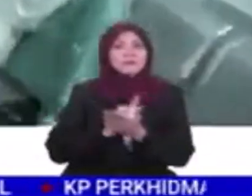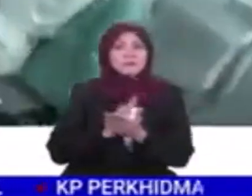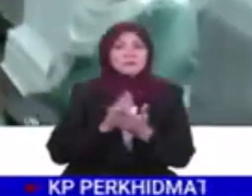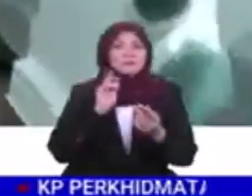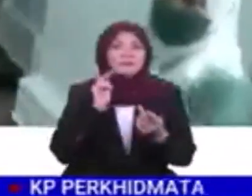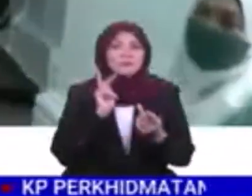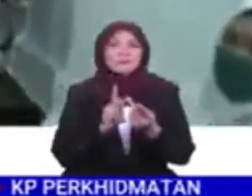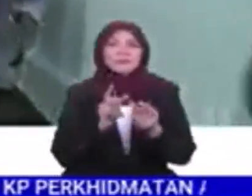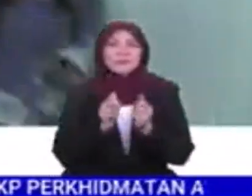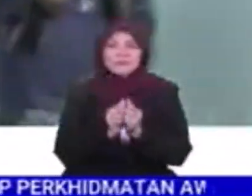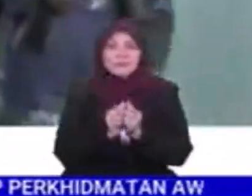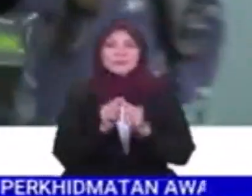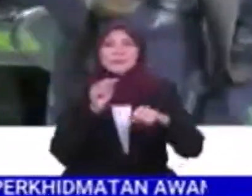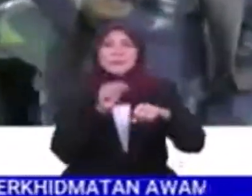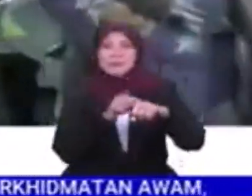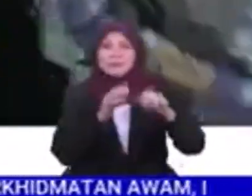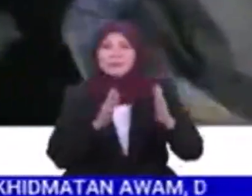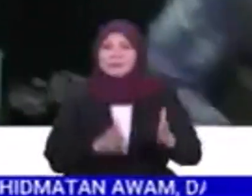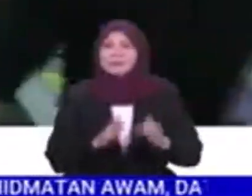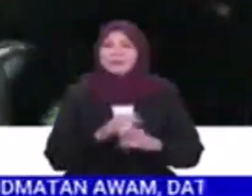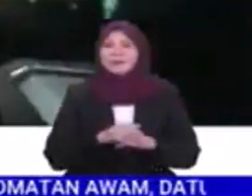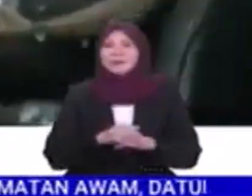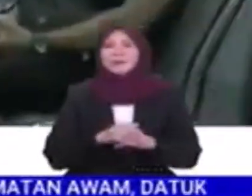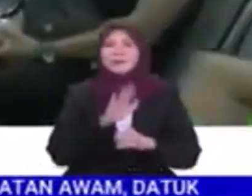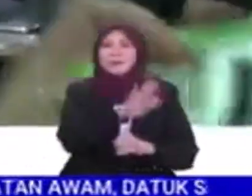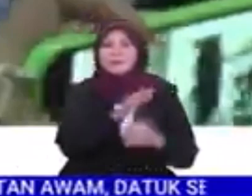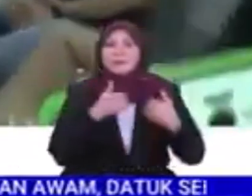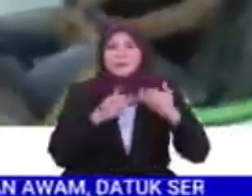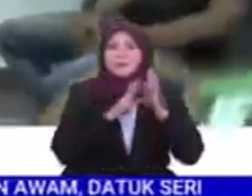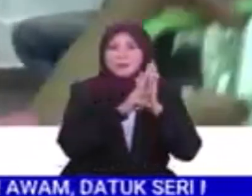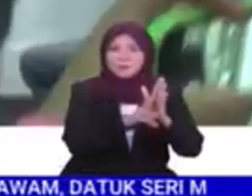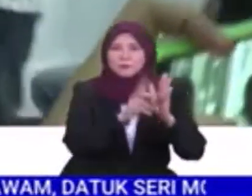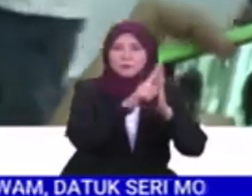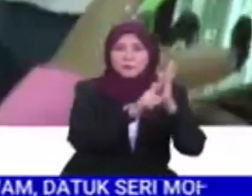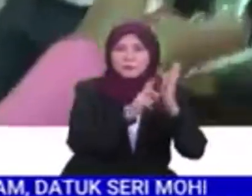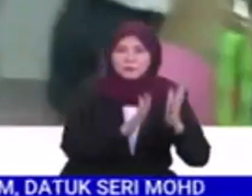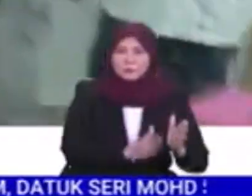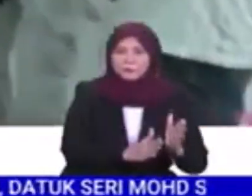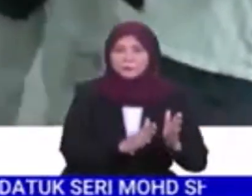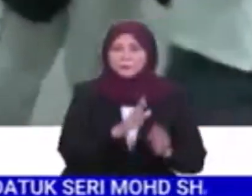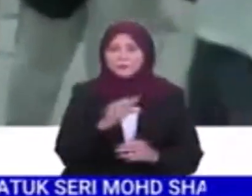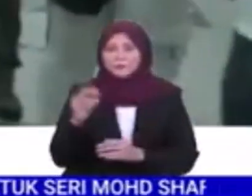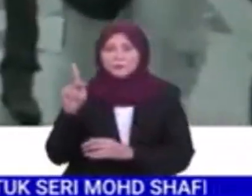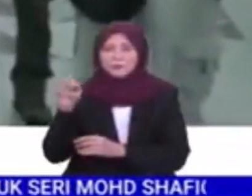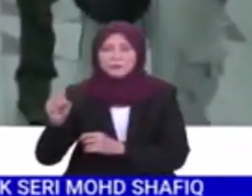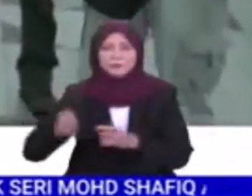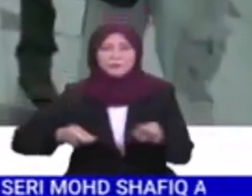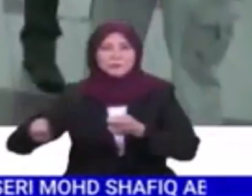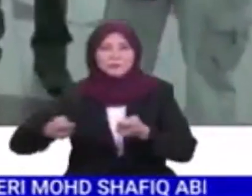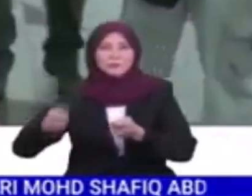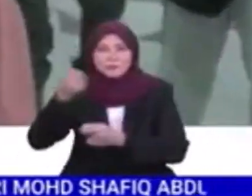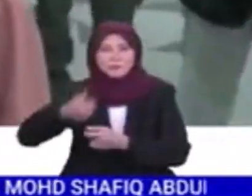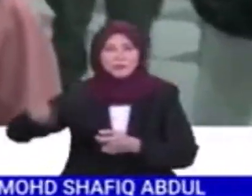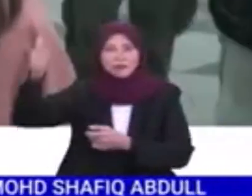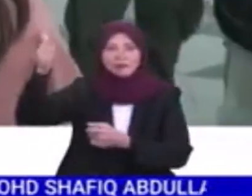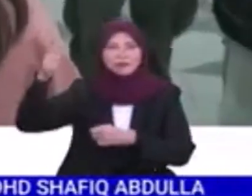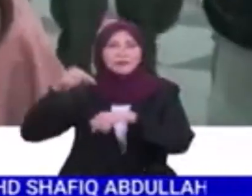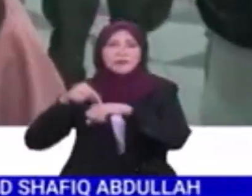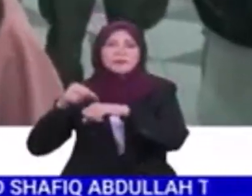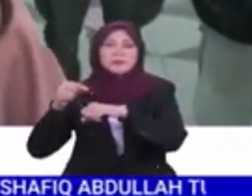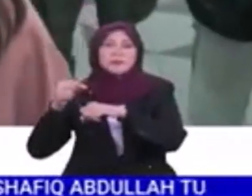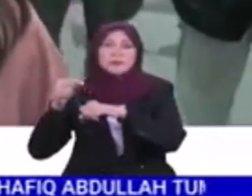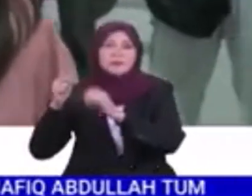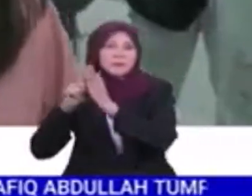munasabah ke atas pendakwaan tertuduh diwakili peguam Muhammad Faisal Mochtar manakala cash dikendalikan pengaruh pendakwaan Joho